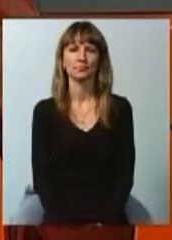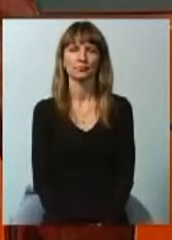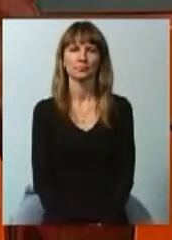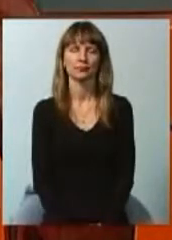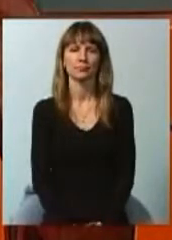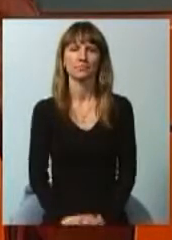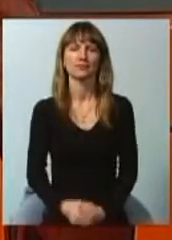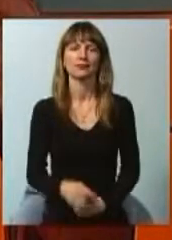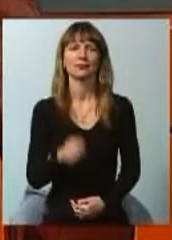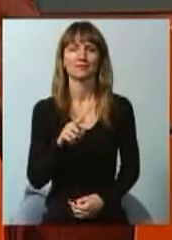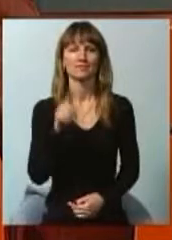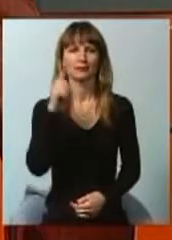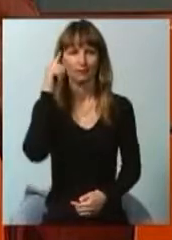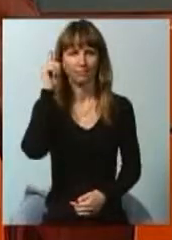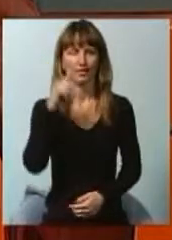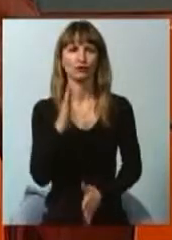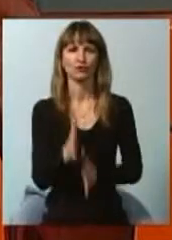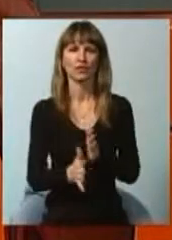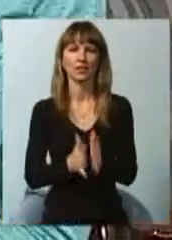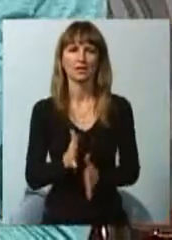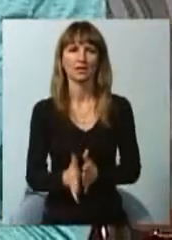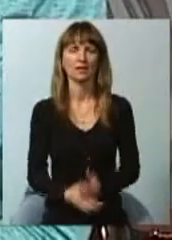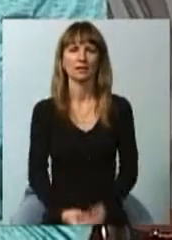Він володіє мовою жестів.